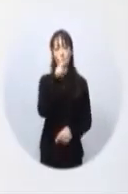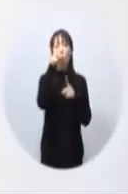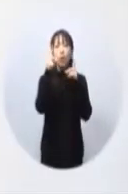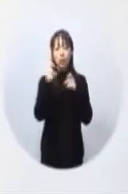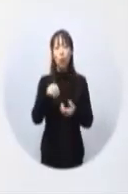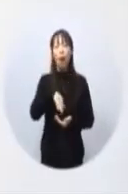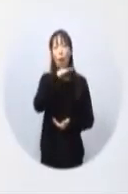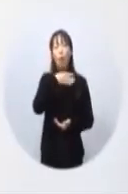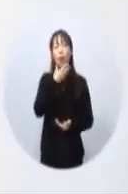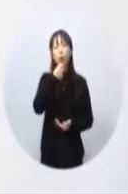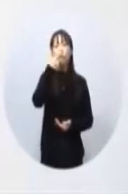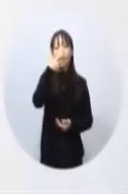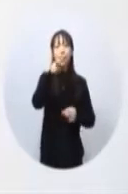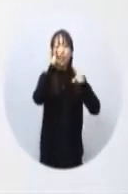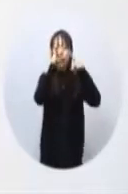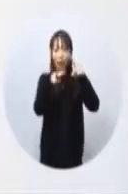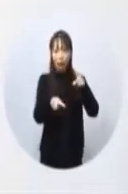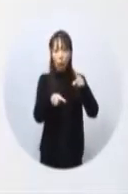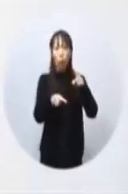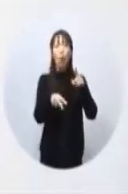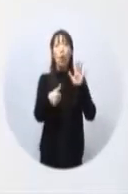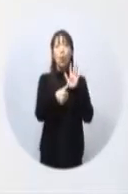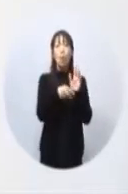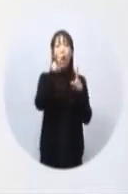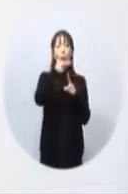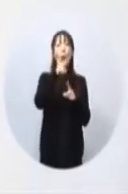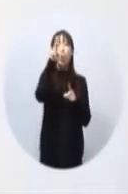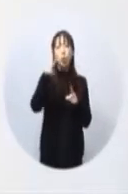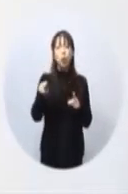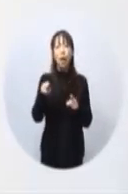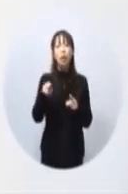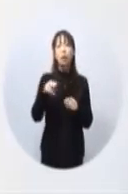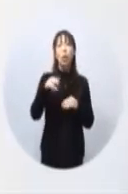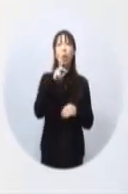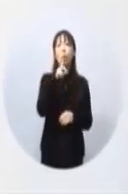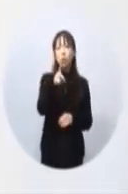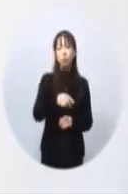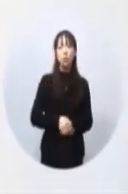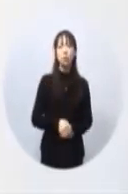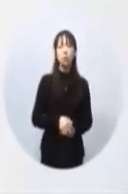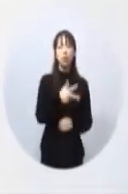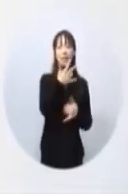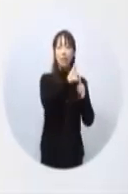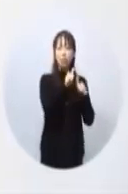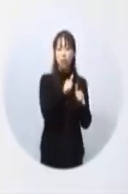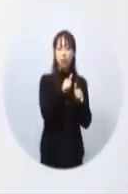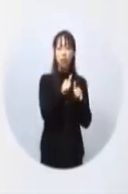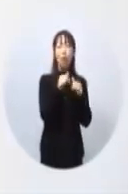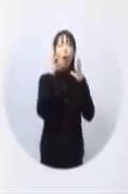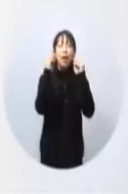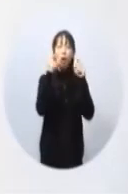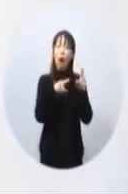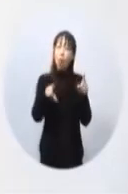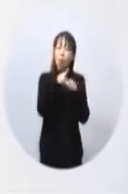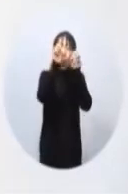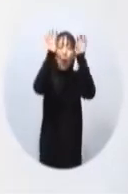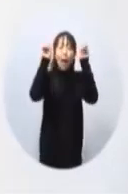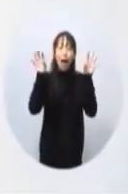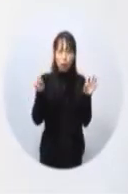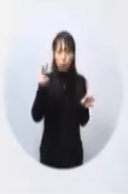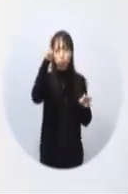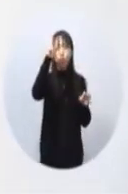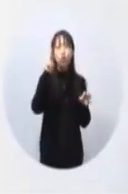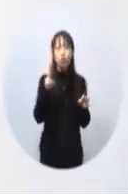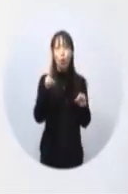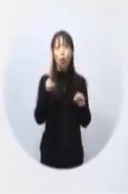福祉介護課の配属となりました小倉津波と申します市民の方々の笑顔がもっと輝くように努力を惜しまず全力で